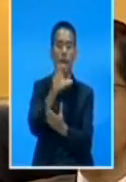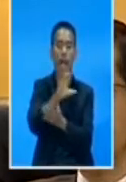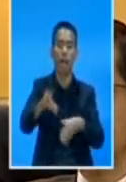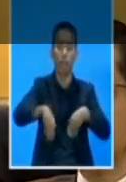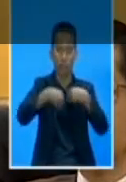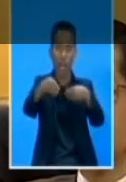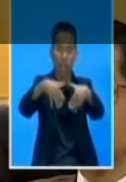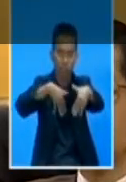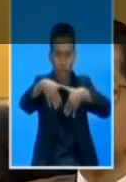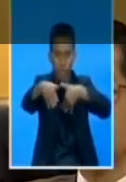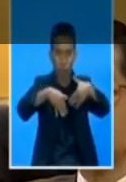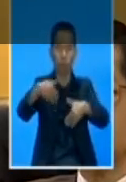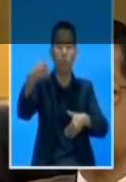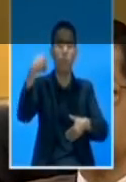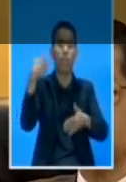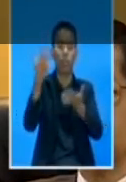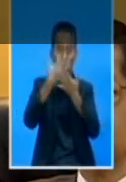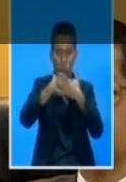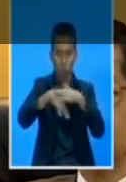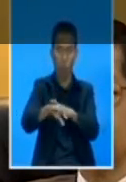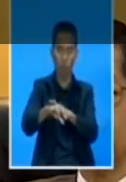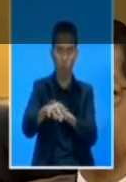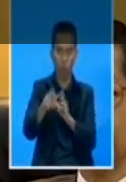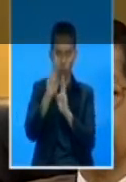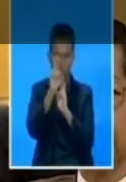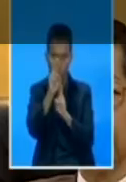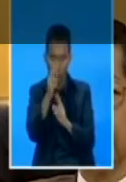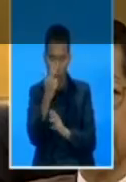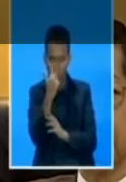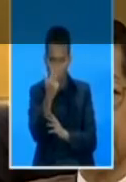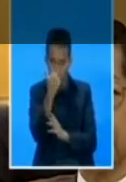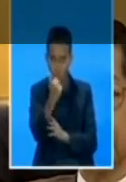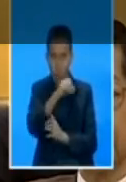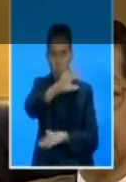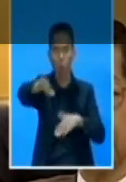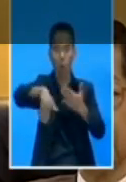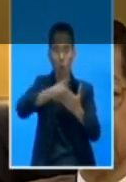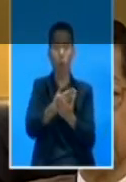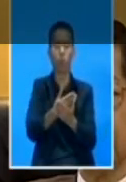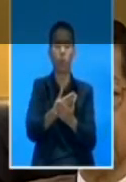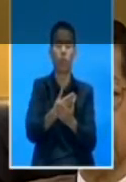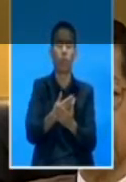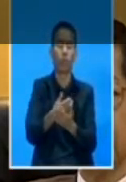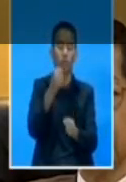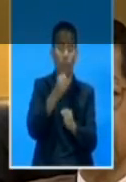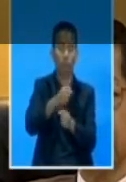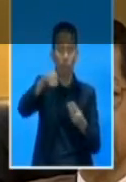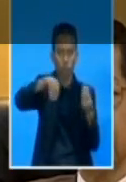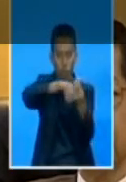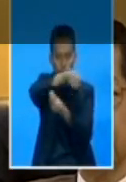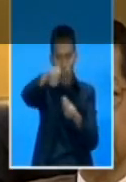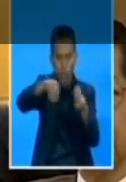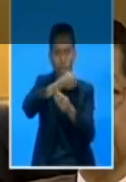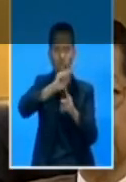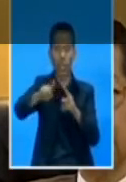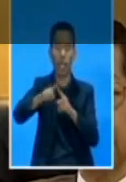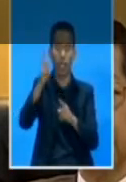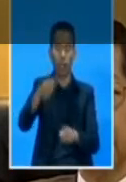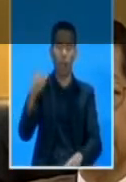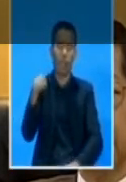าชนมีส่วนร่วมในการรักษาความปลอดภัยทั้งหมดคุณมีธุรกิจธุรกรรมอะไรคุณต้องมีระบบรป